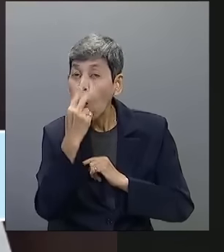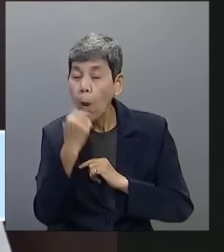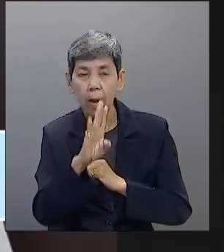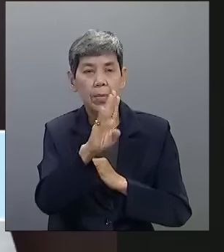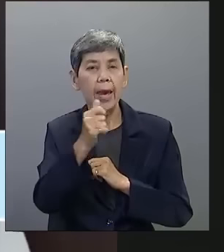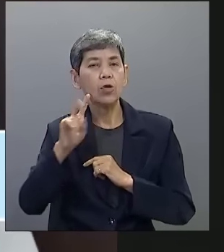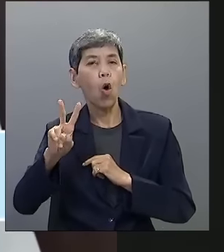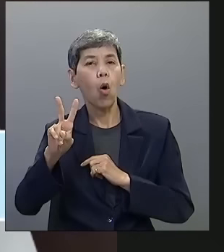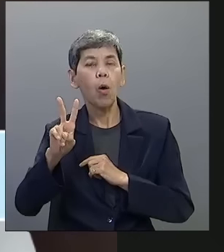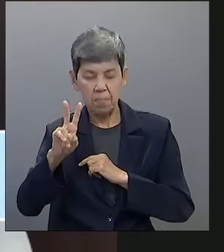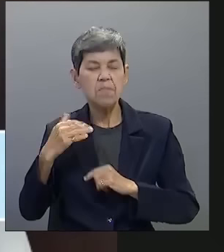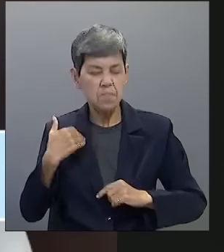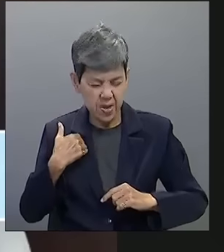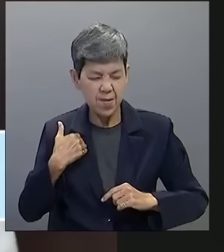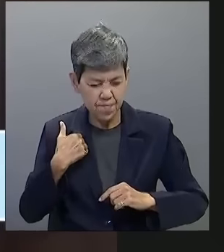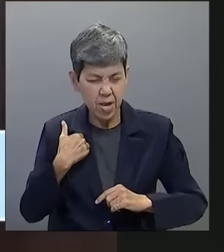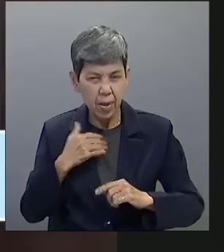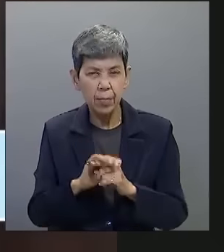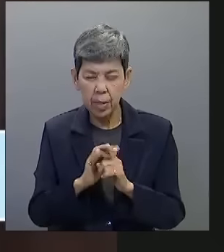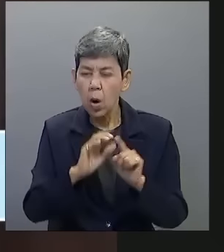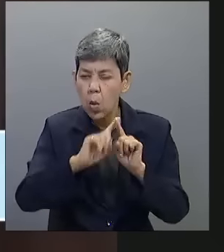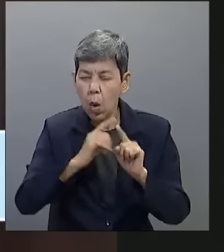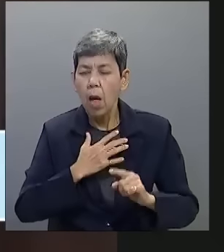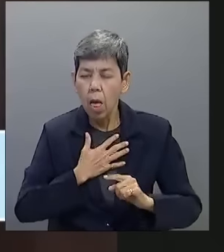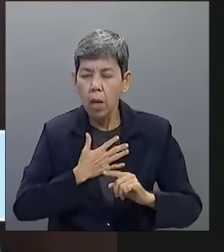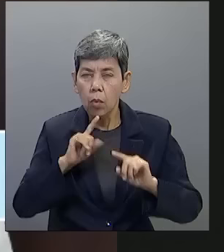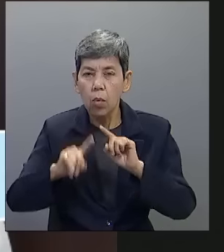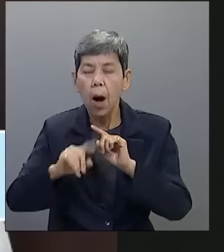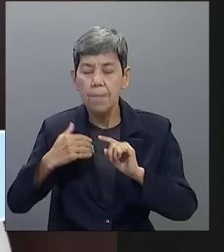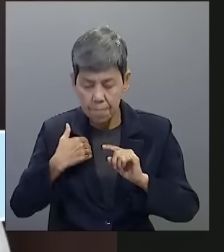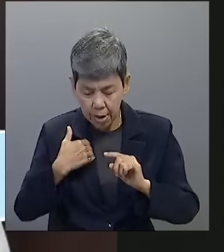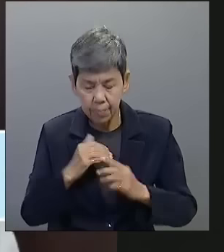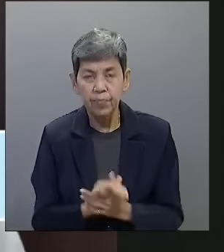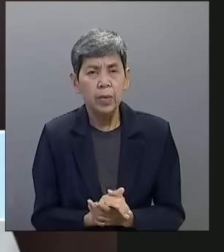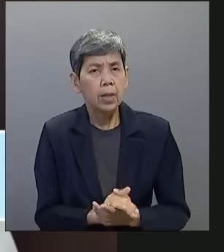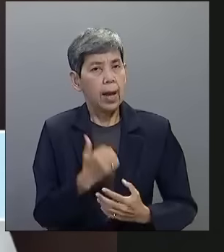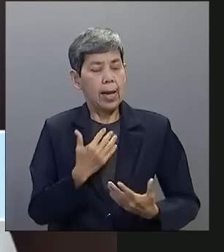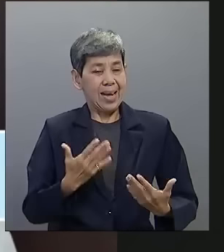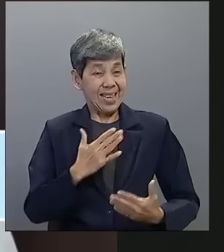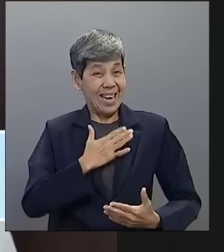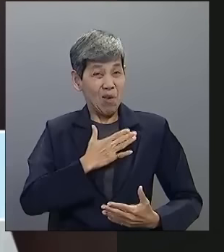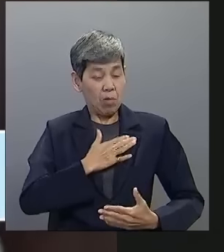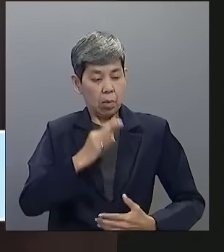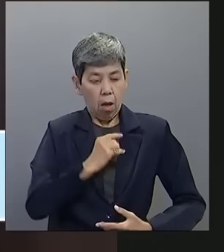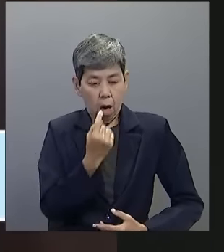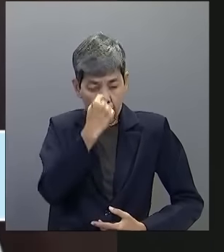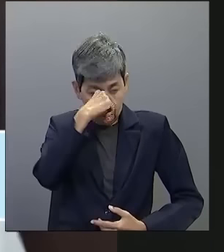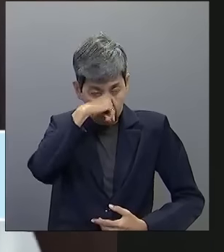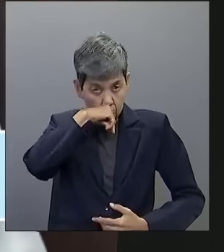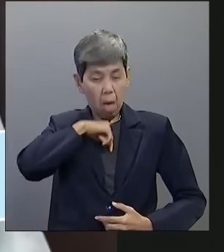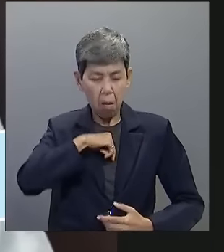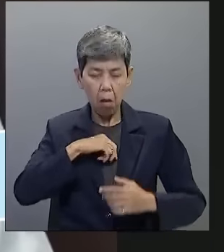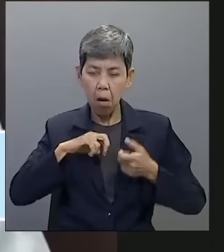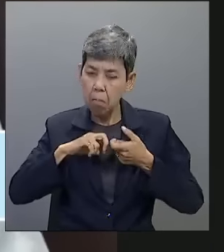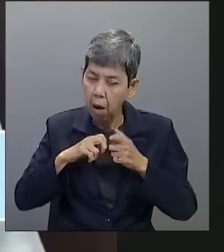BA.2 เนี่ยจะมีอาการหลากหลายมากกว่านะครับแล้วก็จะทำให้เราอาจจะ หยุดชะงักหรือเป็นอุปสร